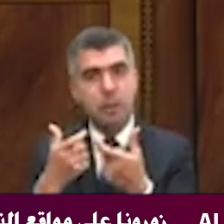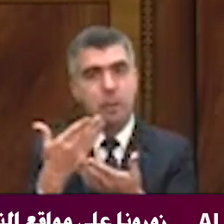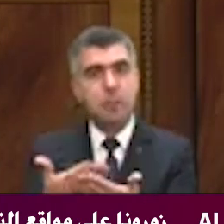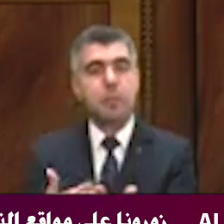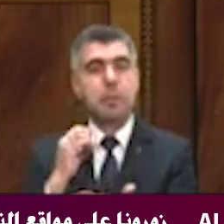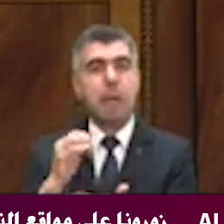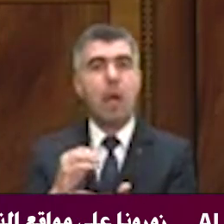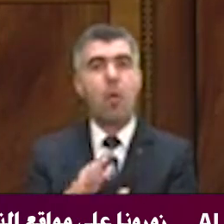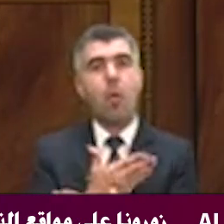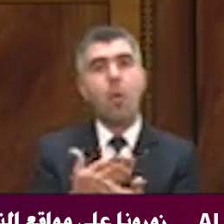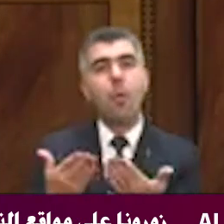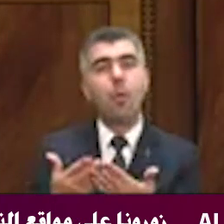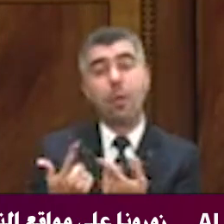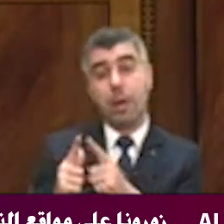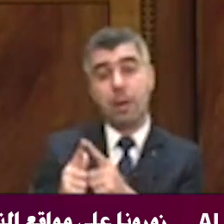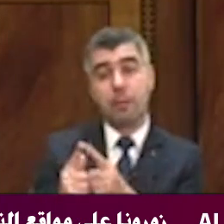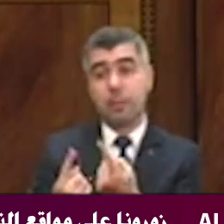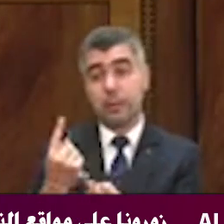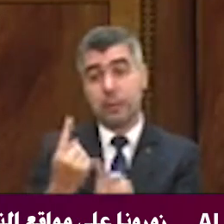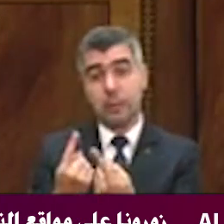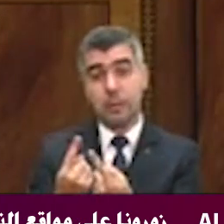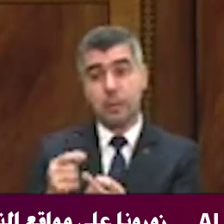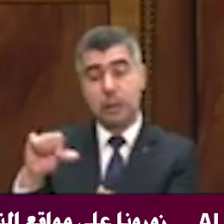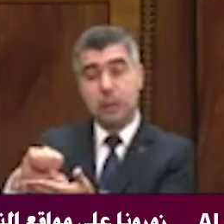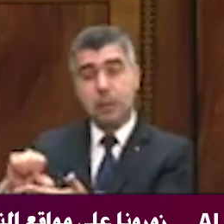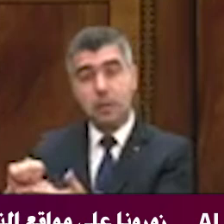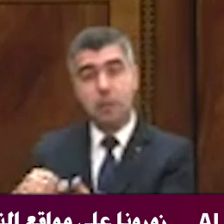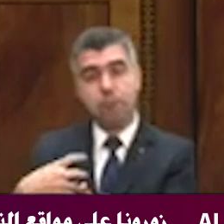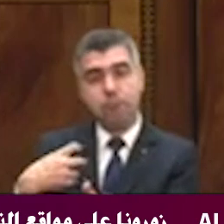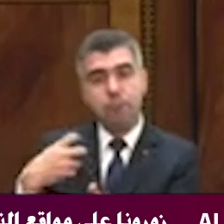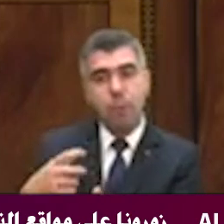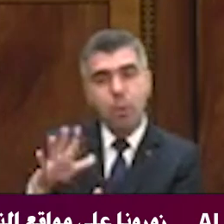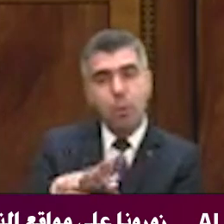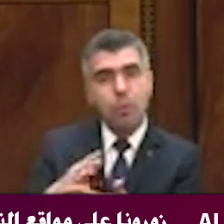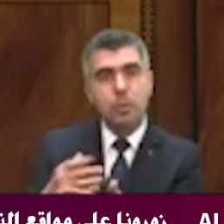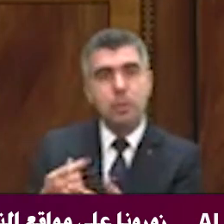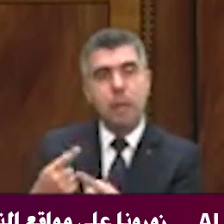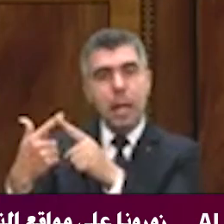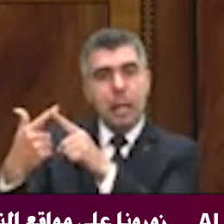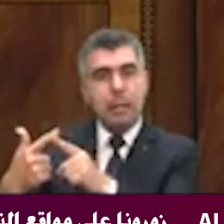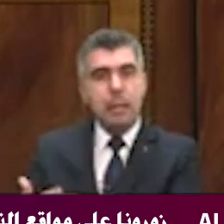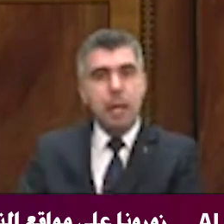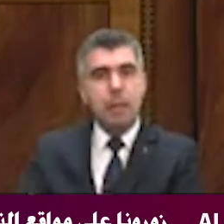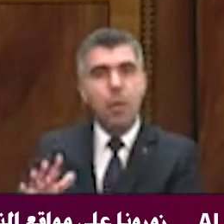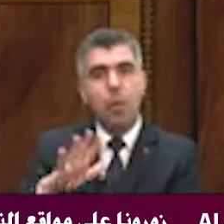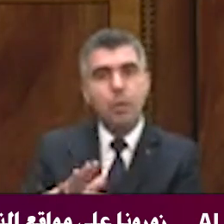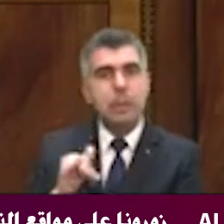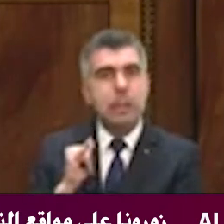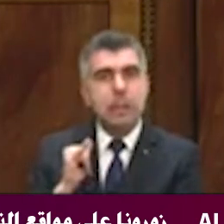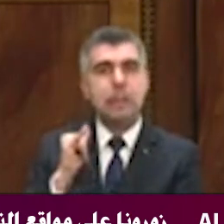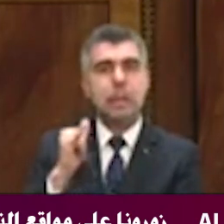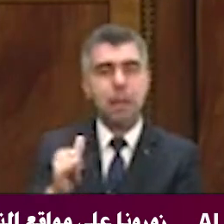فوق وطنية المفروضة علينا من قبل الدوائر المالية والاقتصادية والتي تركعنا تحت